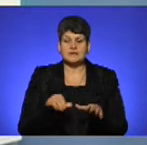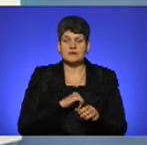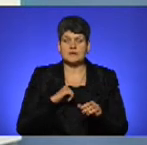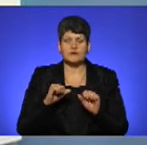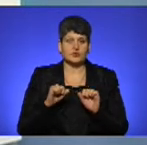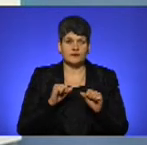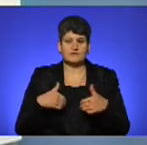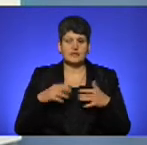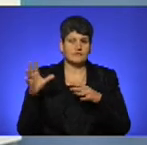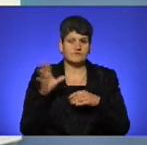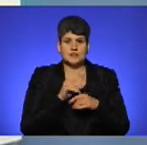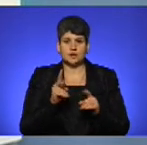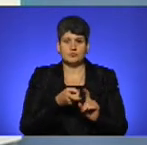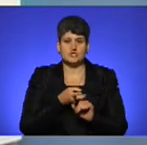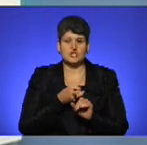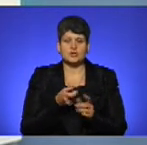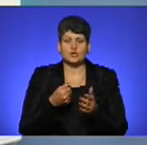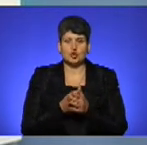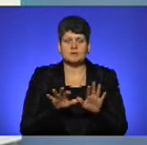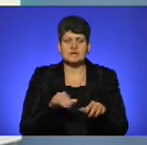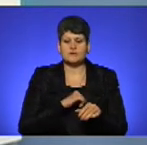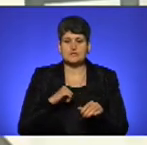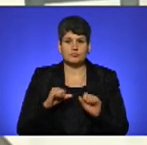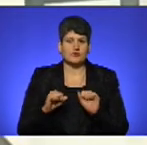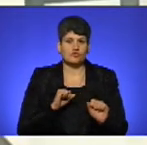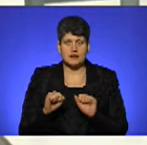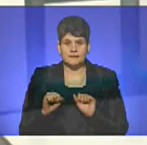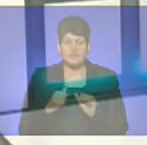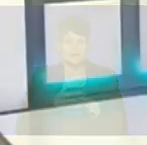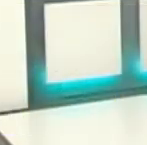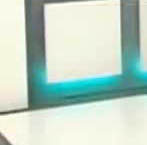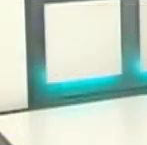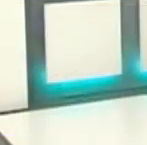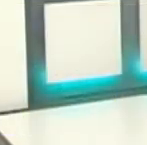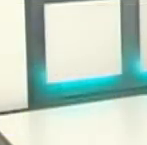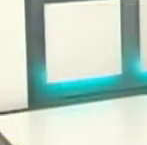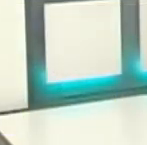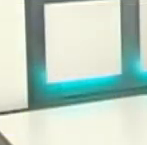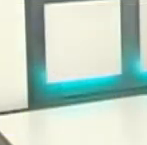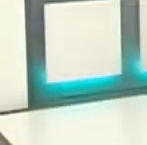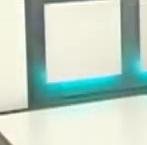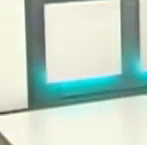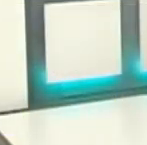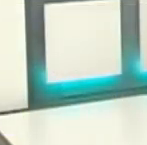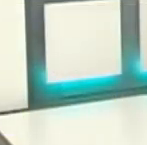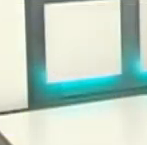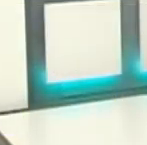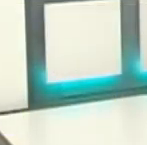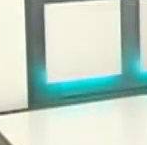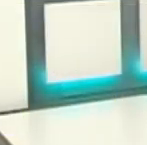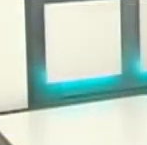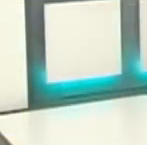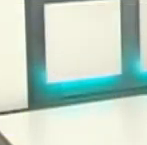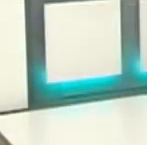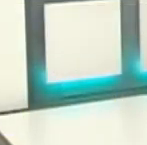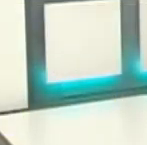самоврядування, вітаємо всіх, хто причетний до місцевого самоврядування. А наш ефір продовжує пряма трансляція міжнародного фестивалю «Джаз Бас». Цього